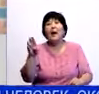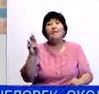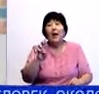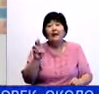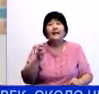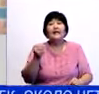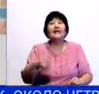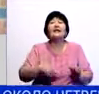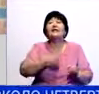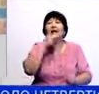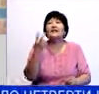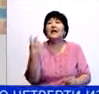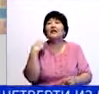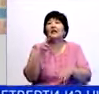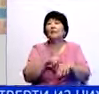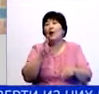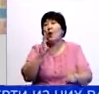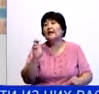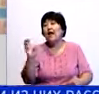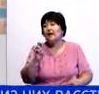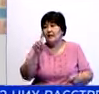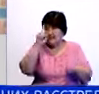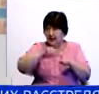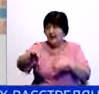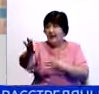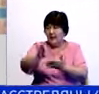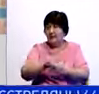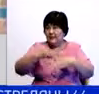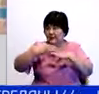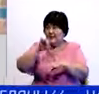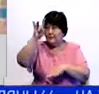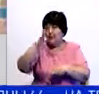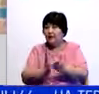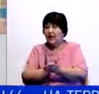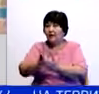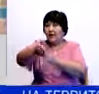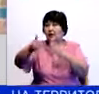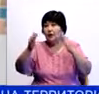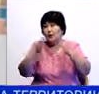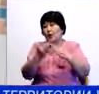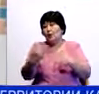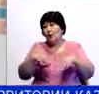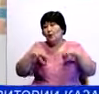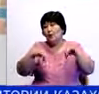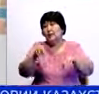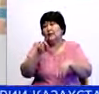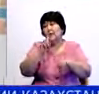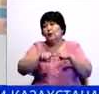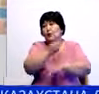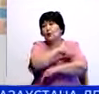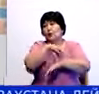Пахатчан и старший лейтенант полиции Куанш Адлет незамедлительно разбили окно и проникли в дом. До приезда сотрудников